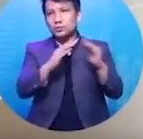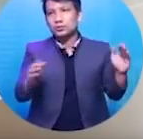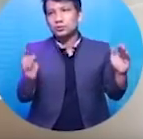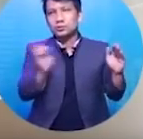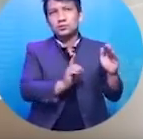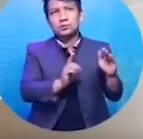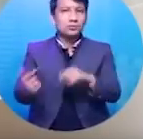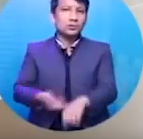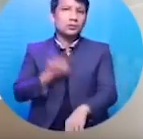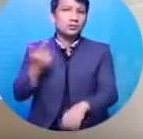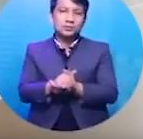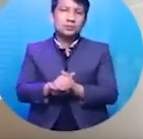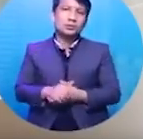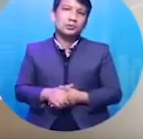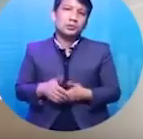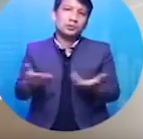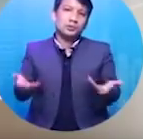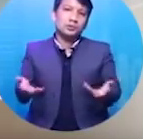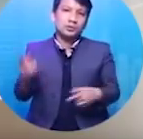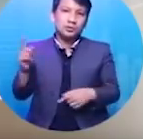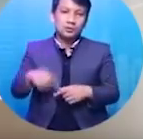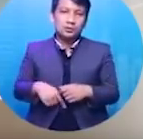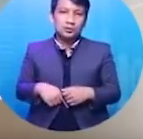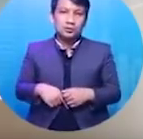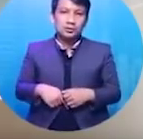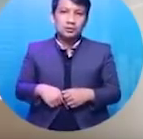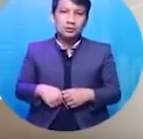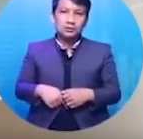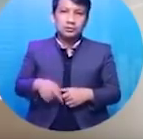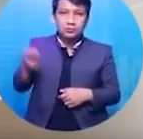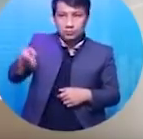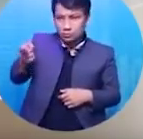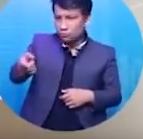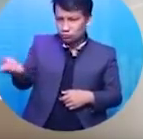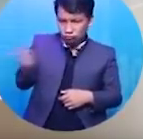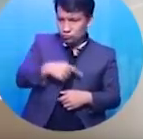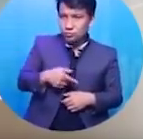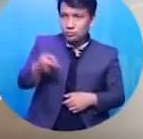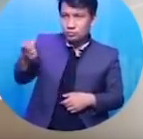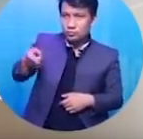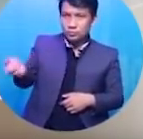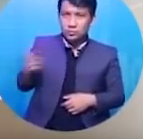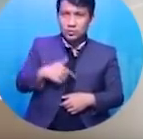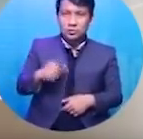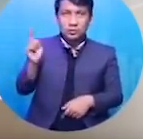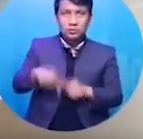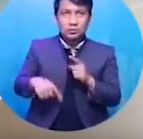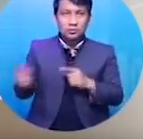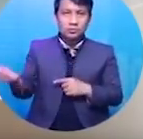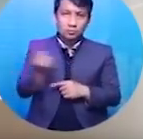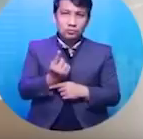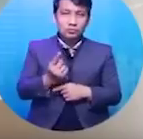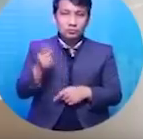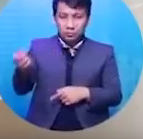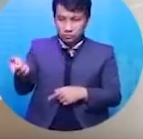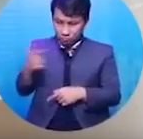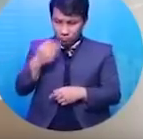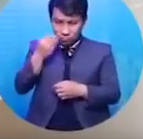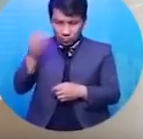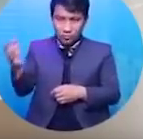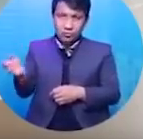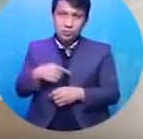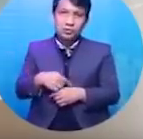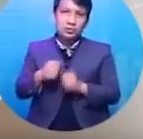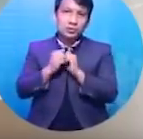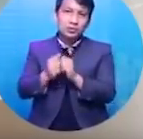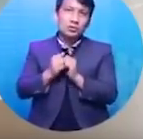Hindi, matagal hindi umuwi? Opo. Tatakutin ko muna eh, bago umuwi dito sa bahay. Ah, pagkatapos mo takutin, saka lang uwi. Opo.